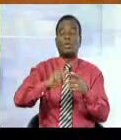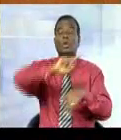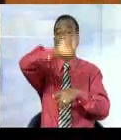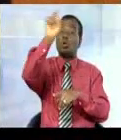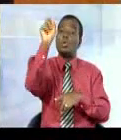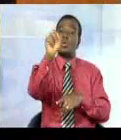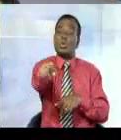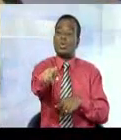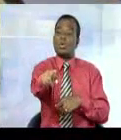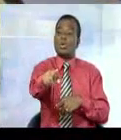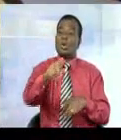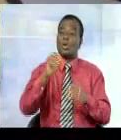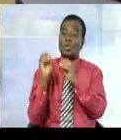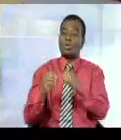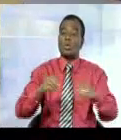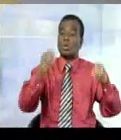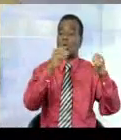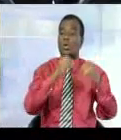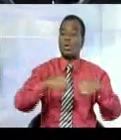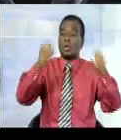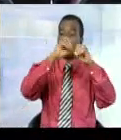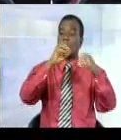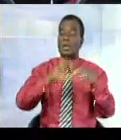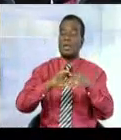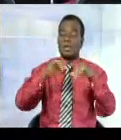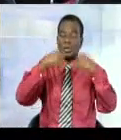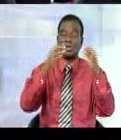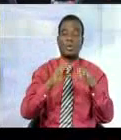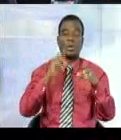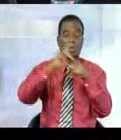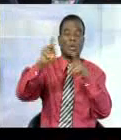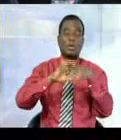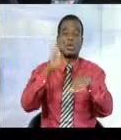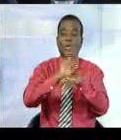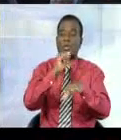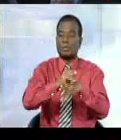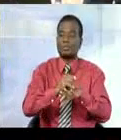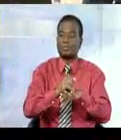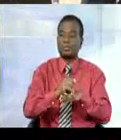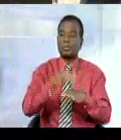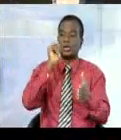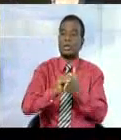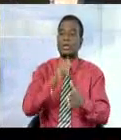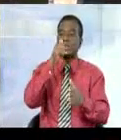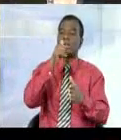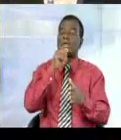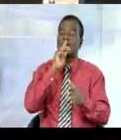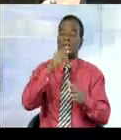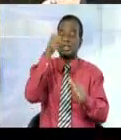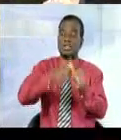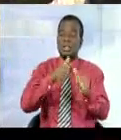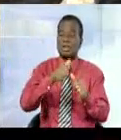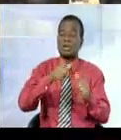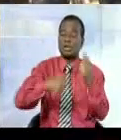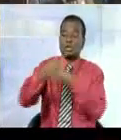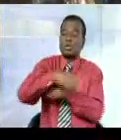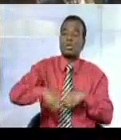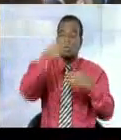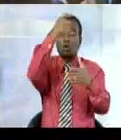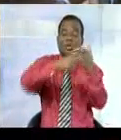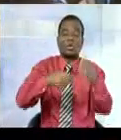de l'OJPCI, Organisation des journalistes professionnels de Côte d'Ivoire. C'est chaque jour qu'on nous donne le taux de